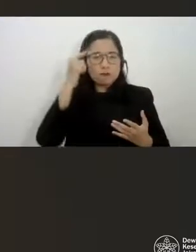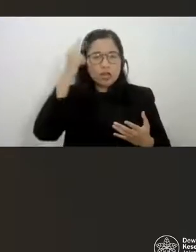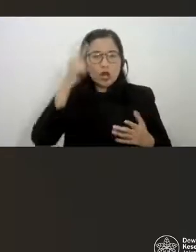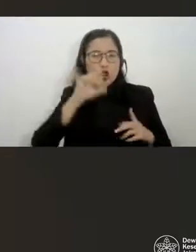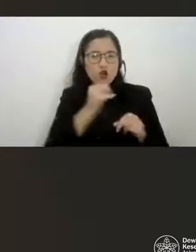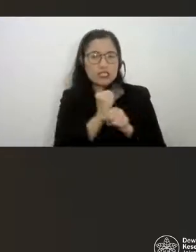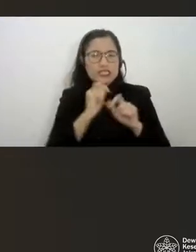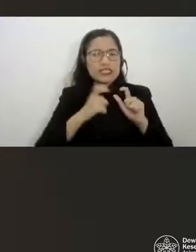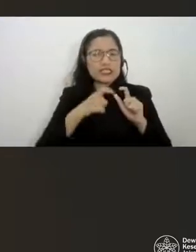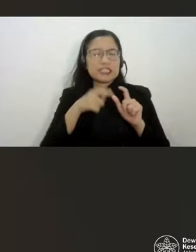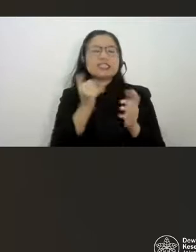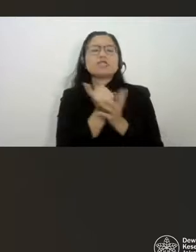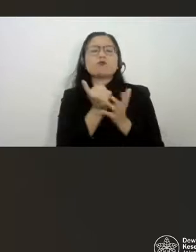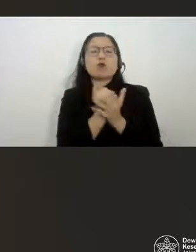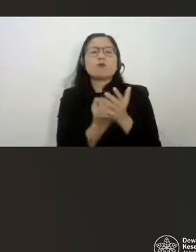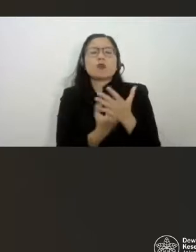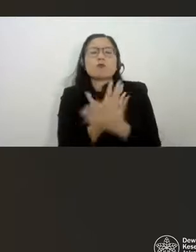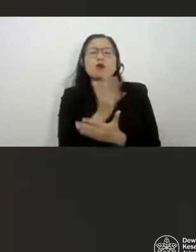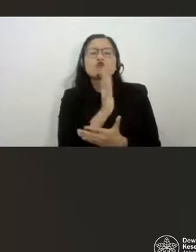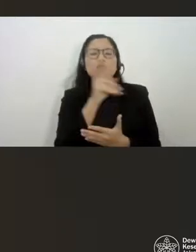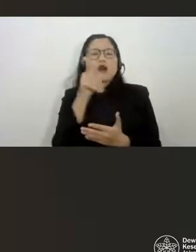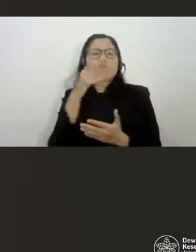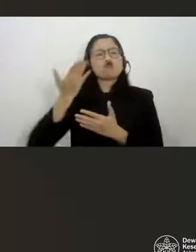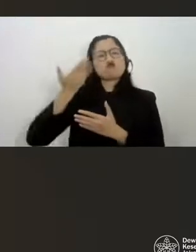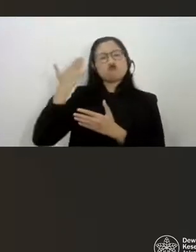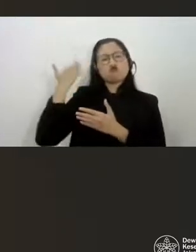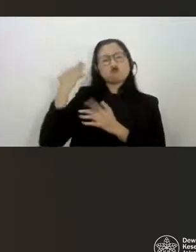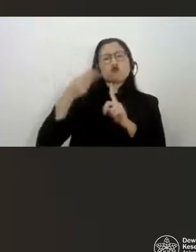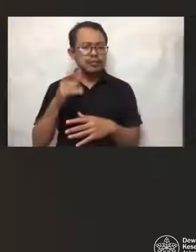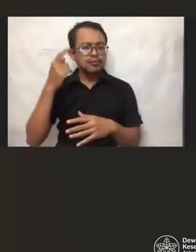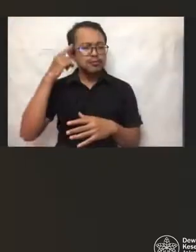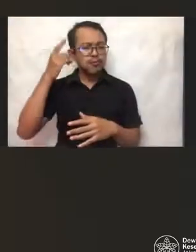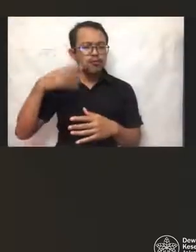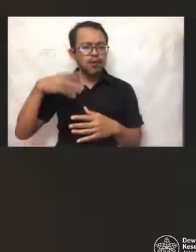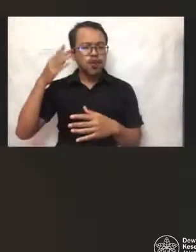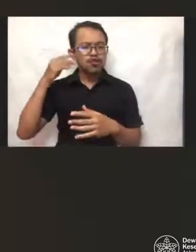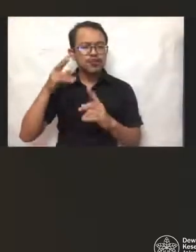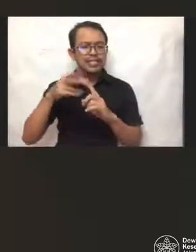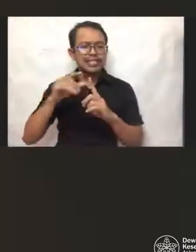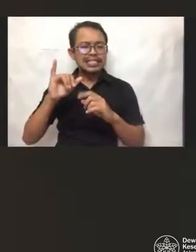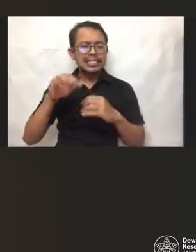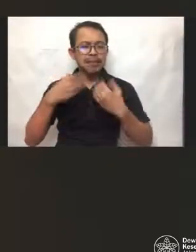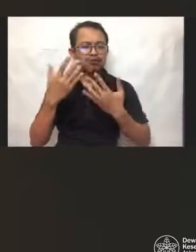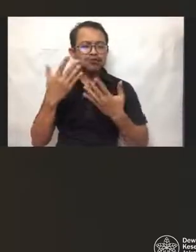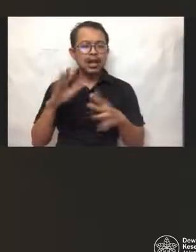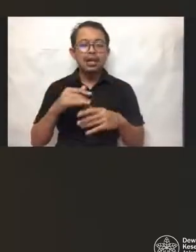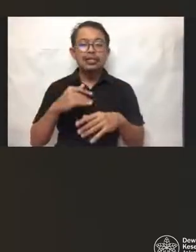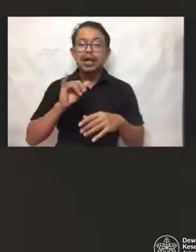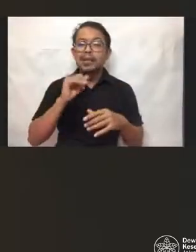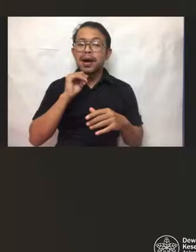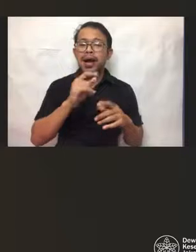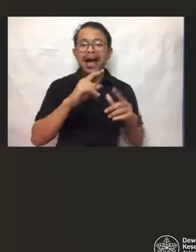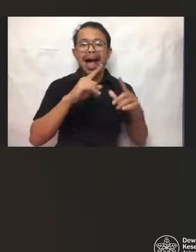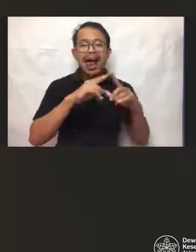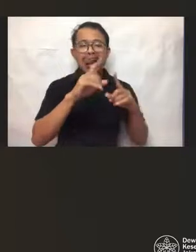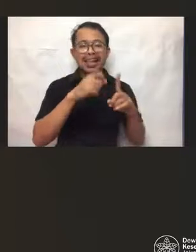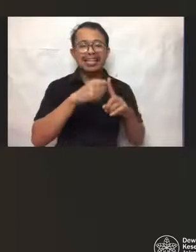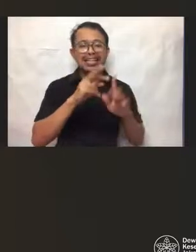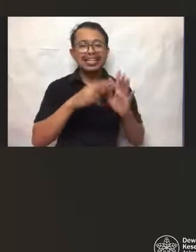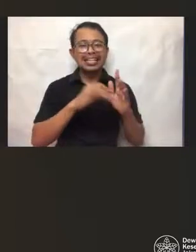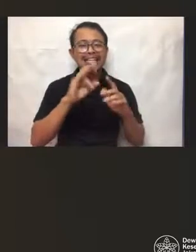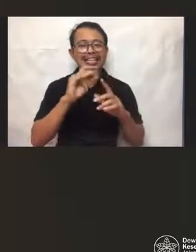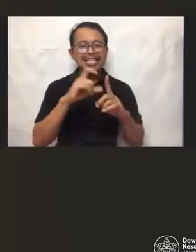telah dikembangkan sedemikian rupa oleh para filosof Islam seperti Al-Kindi, Ibn Sina, Ibn Rushd, dan